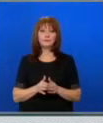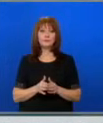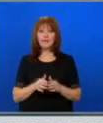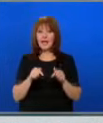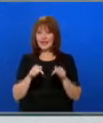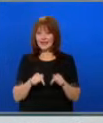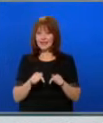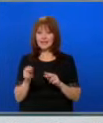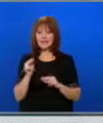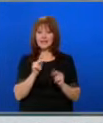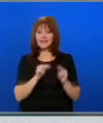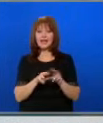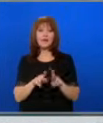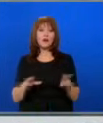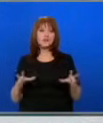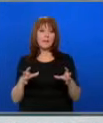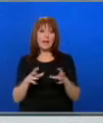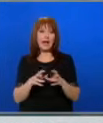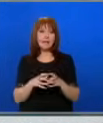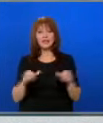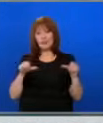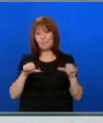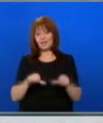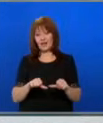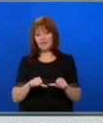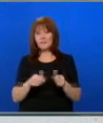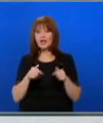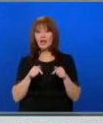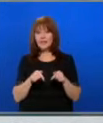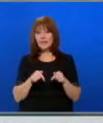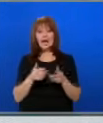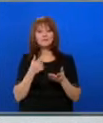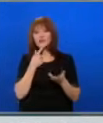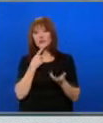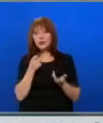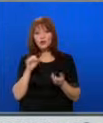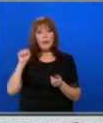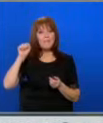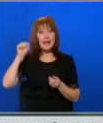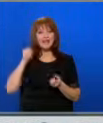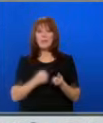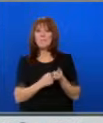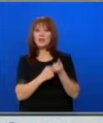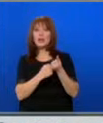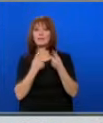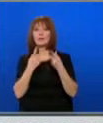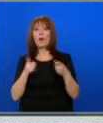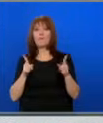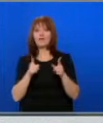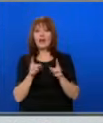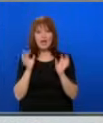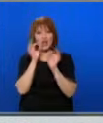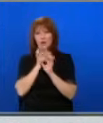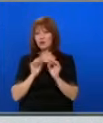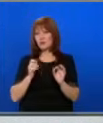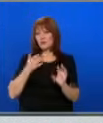И днес заседанието на Народното събрание се провали. Този път, защото партиите, подкрепящи управлението, изобщо